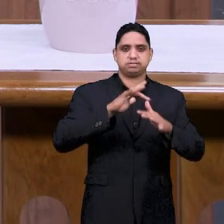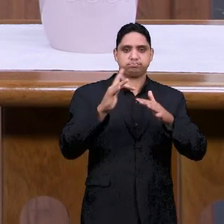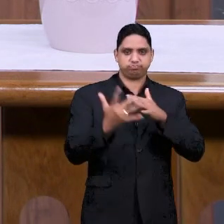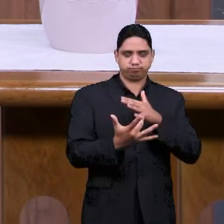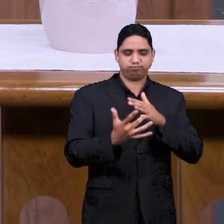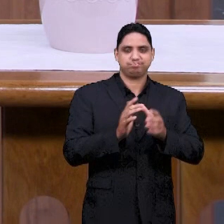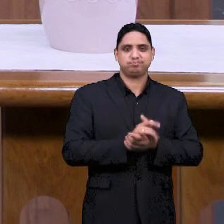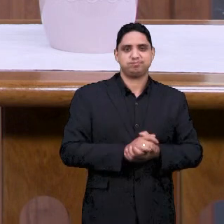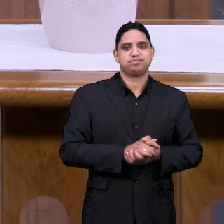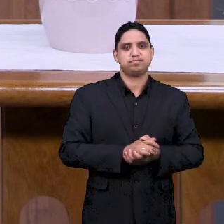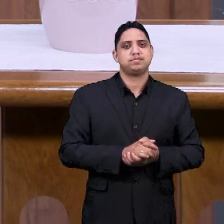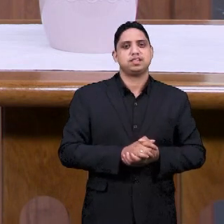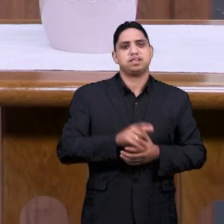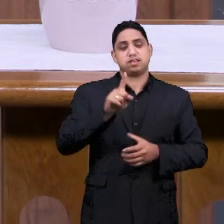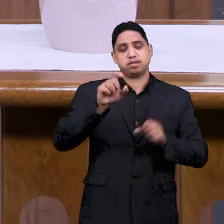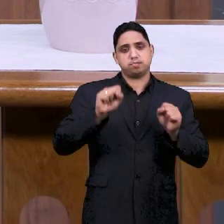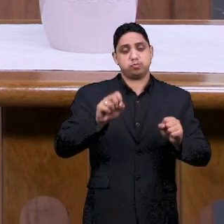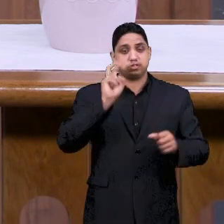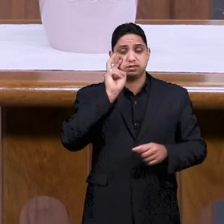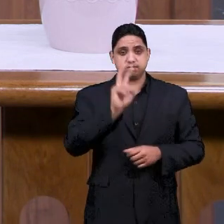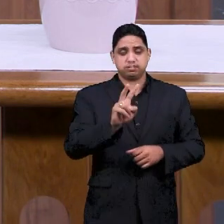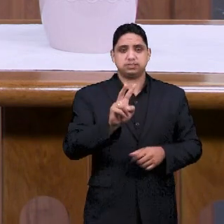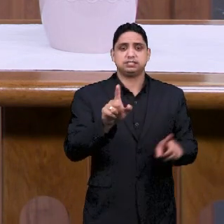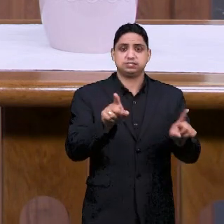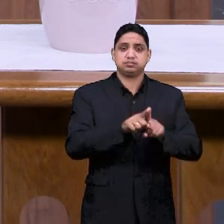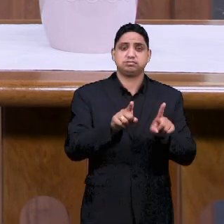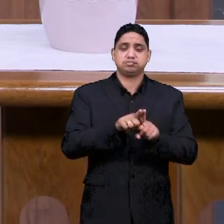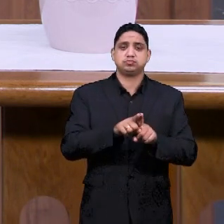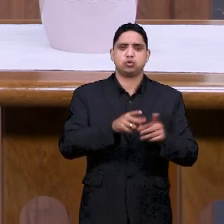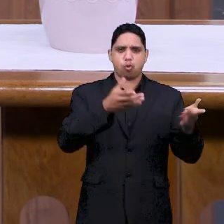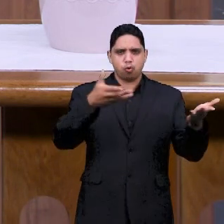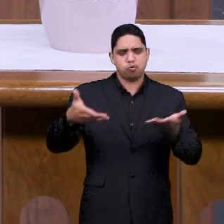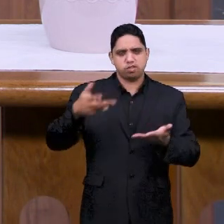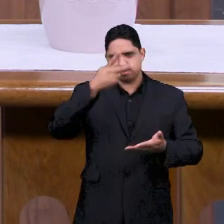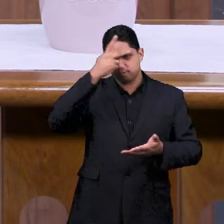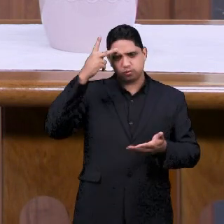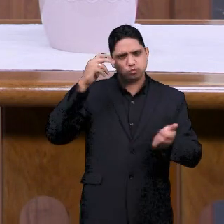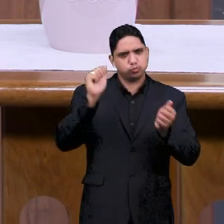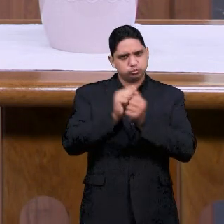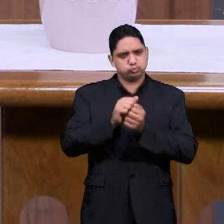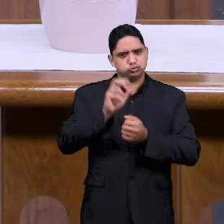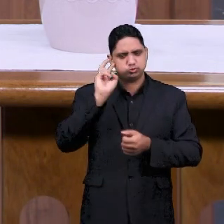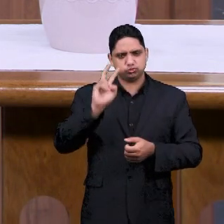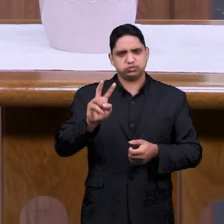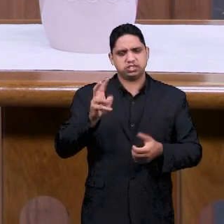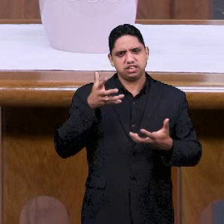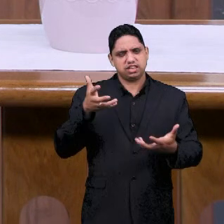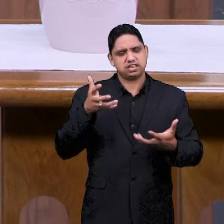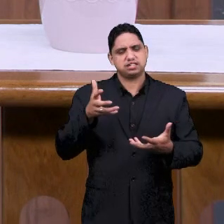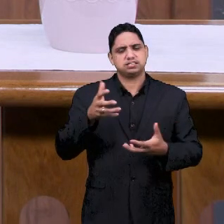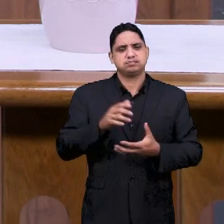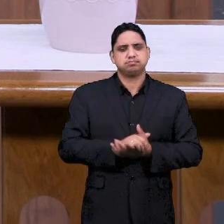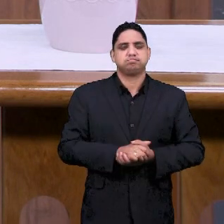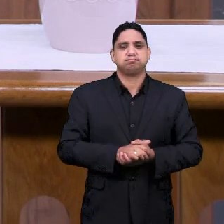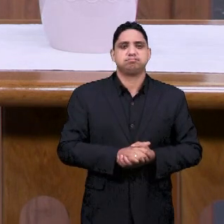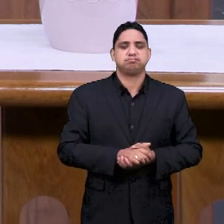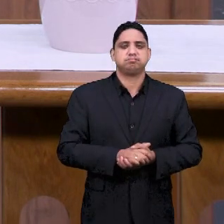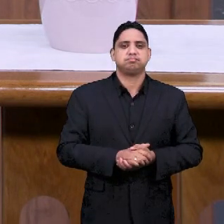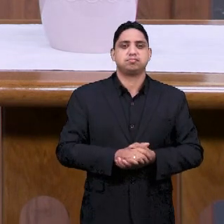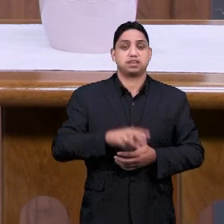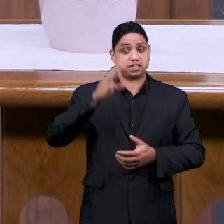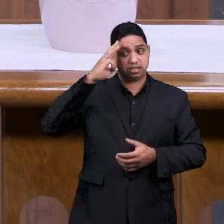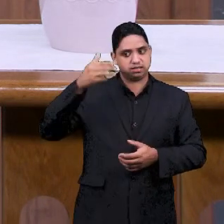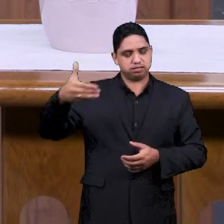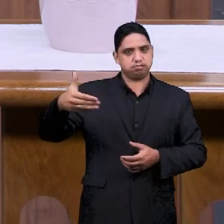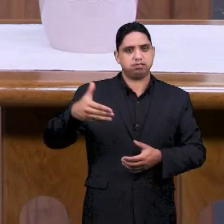réseaux sociaux afin que vous puissiez assister, éventuellement inviter des personnes qui veulent aussi assister au séminaire